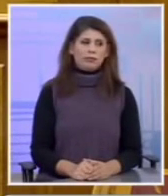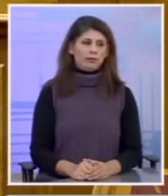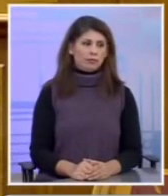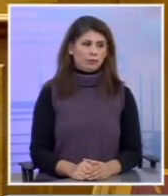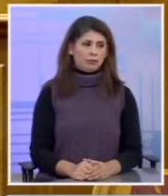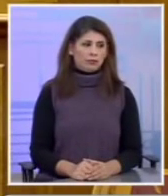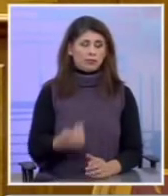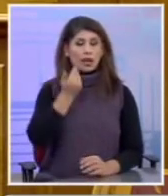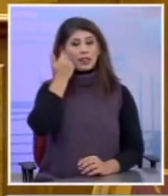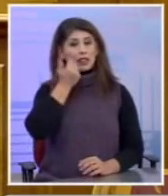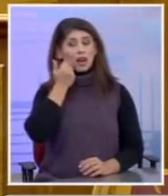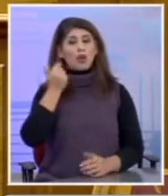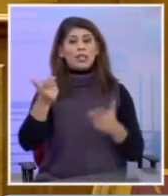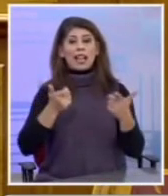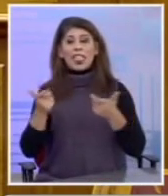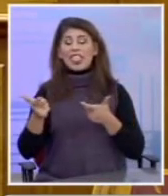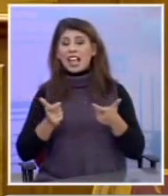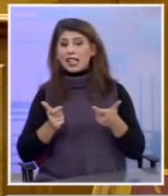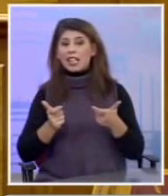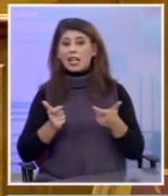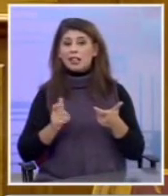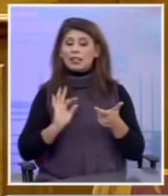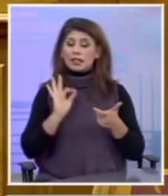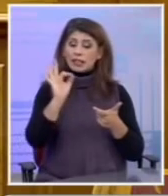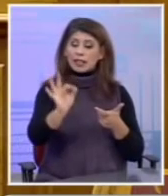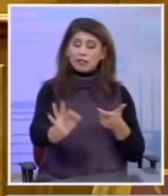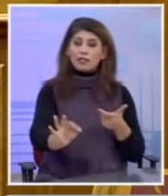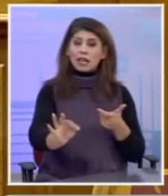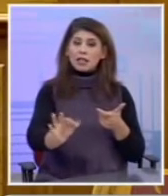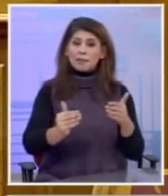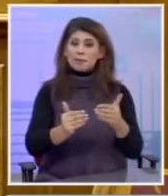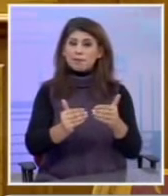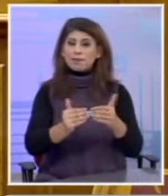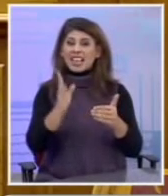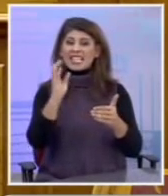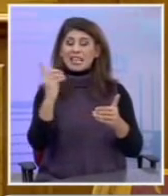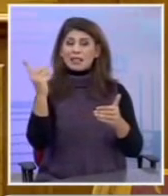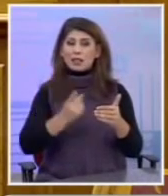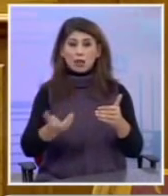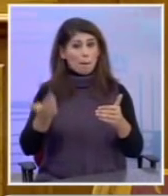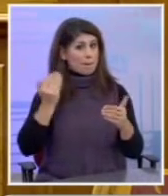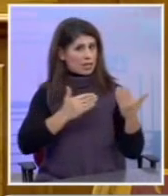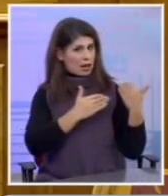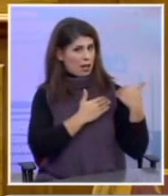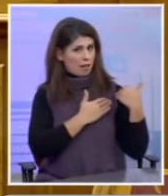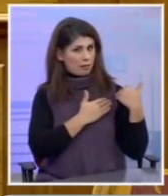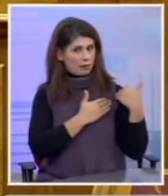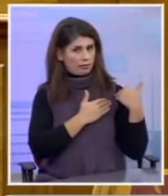Τα κόκκινα δάνεια είχαν προσεγγίσει το 40% πριν αναλάβουμε,